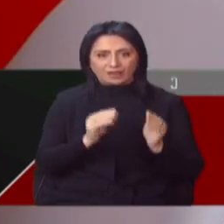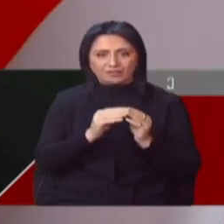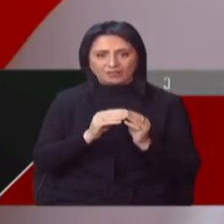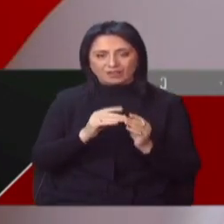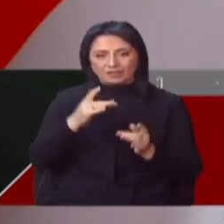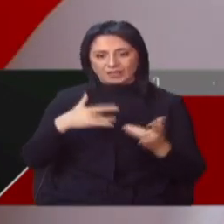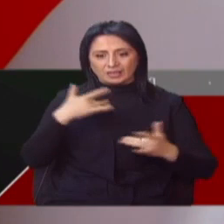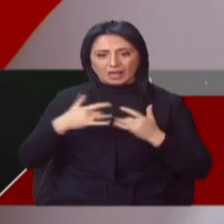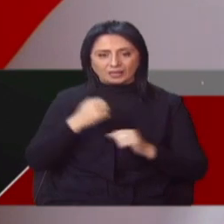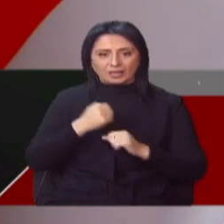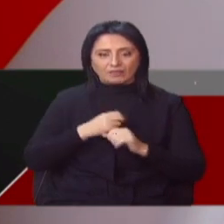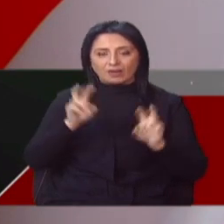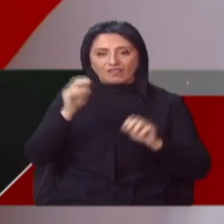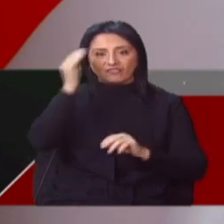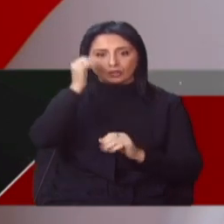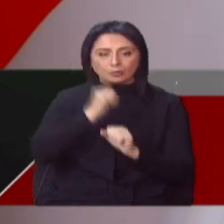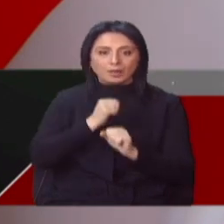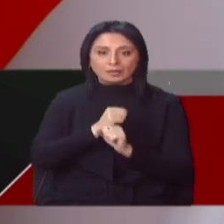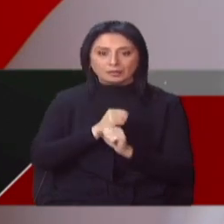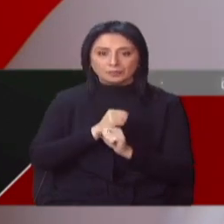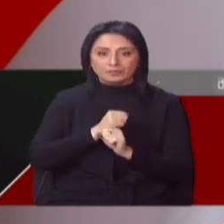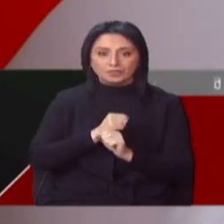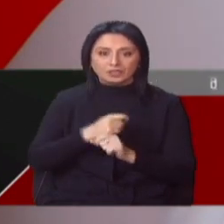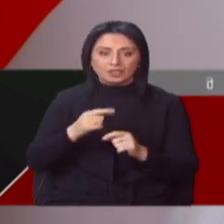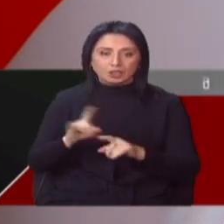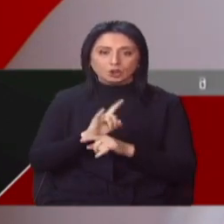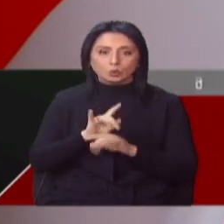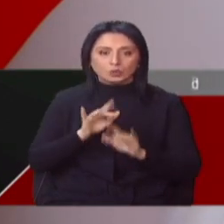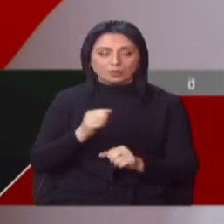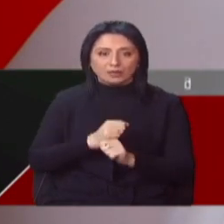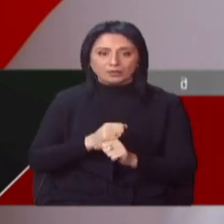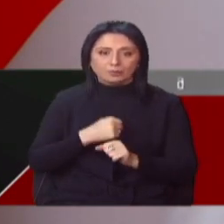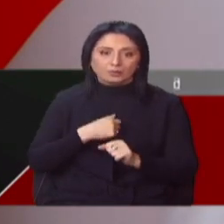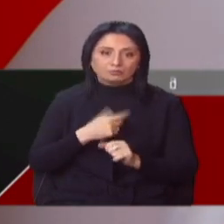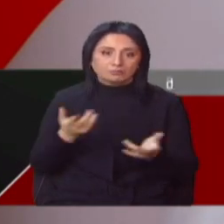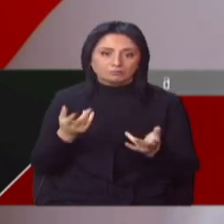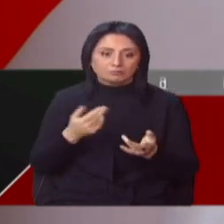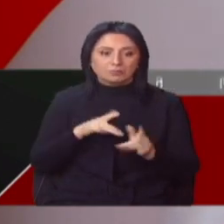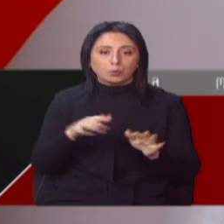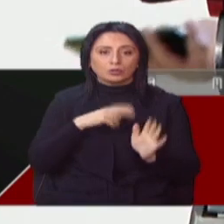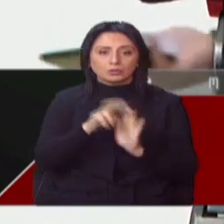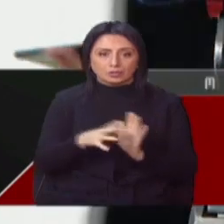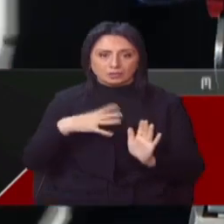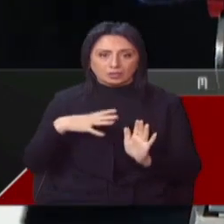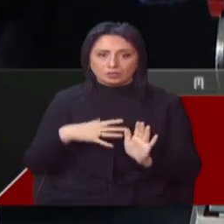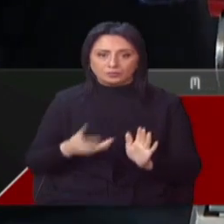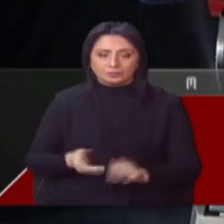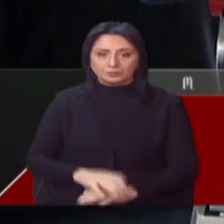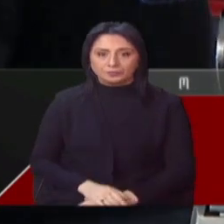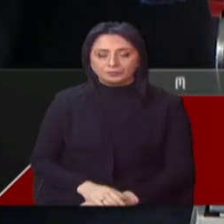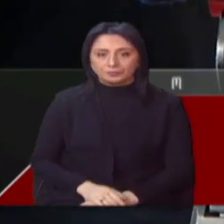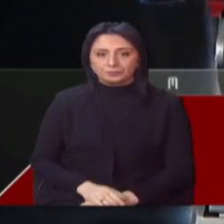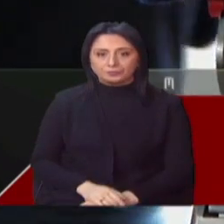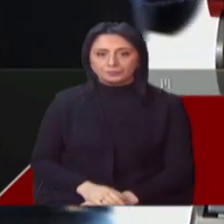imitația, aset cu atâta, e greu să o depună, cu ea. Sus sacmiz ketebas, am ieșit de vas, acest proces a fost foarte ușor să ne